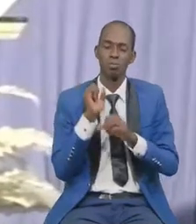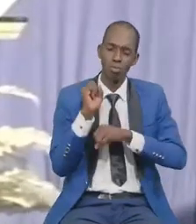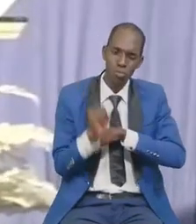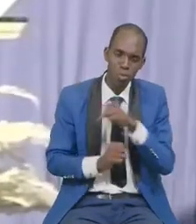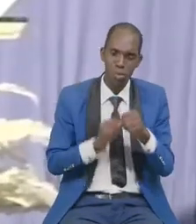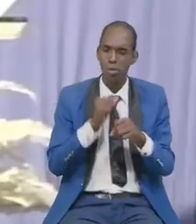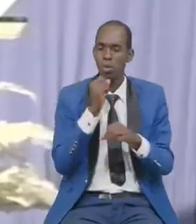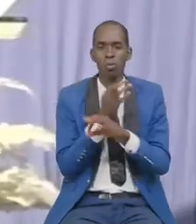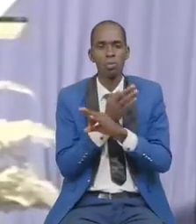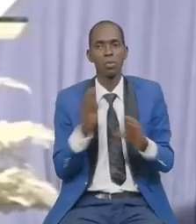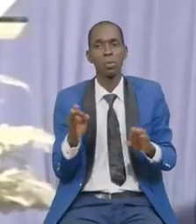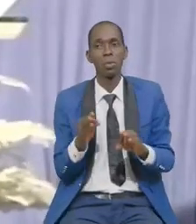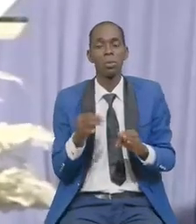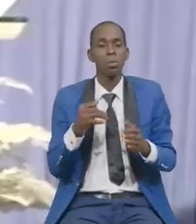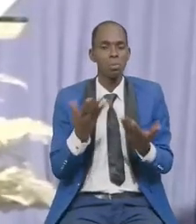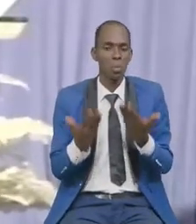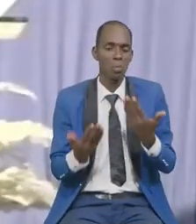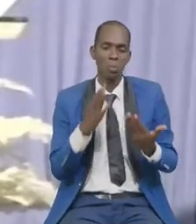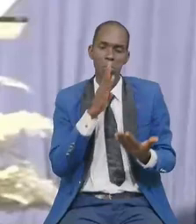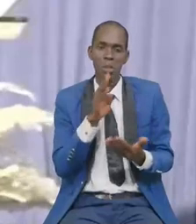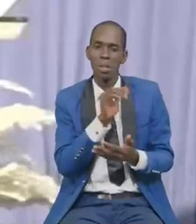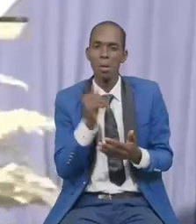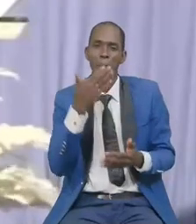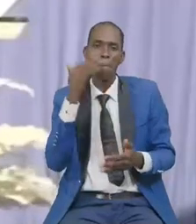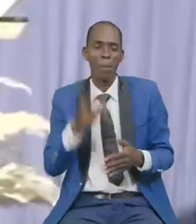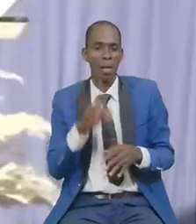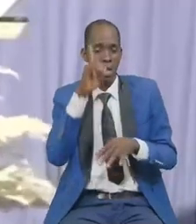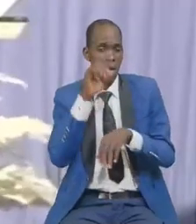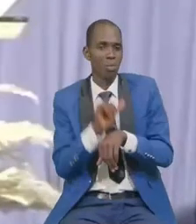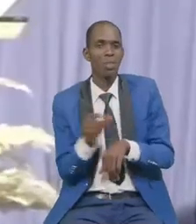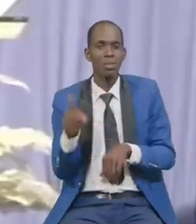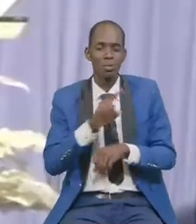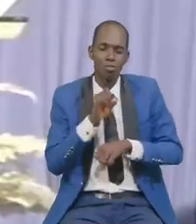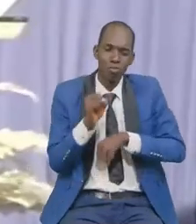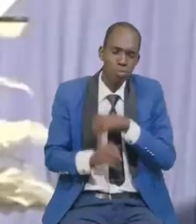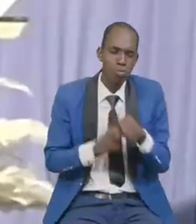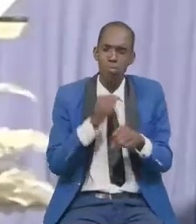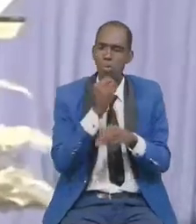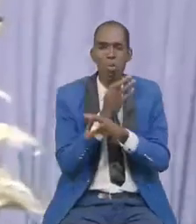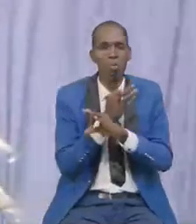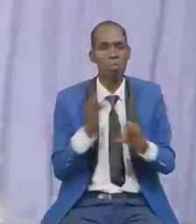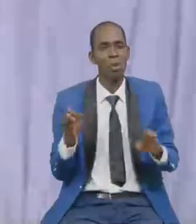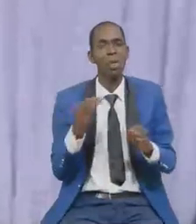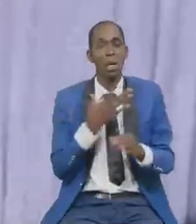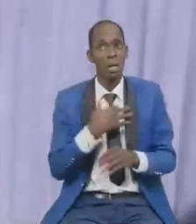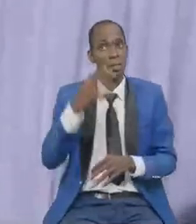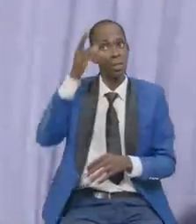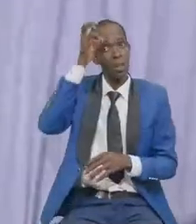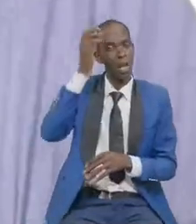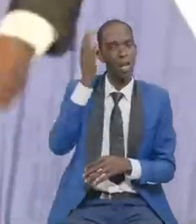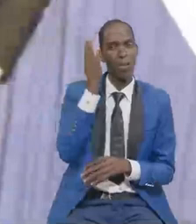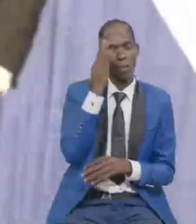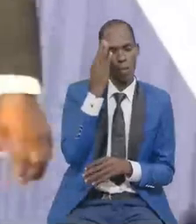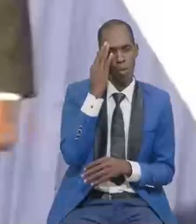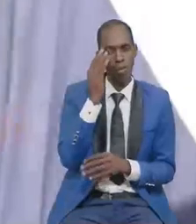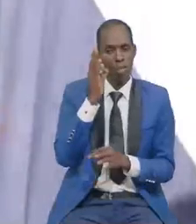Peut-être une mauvaise habitude particulière. Ils luttent. Ils ne sont pas libres. Alors Satan sait que si tu n'es pas